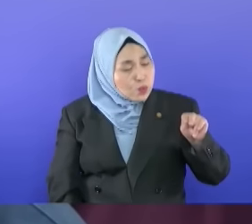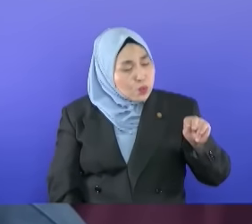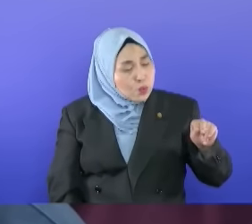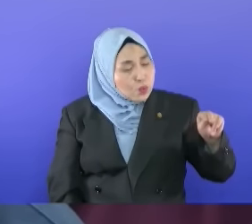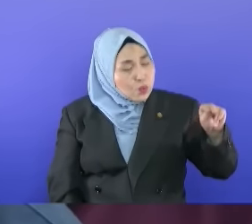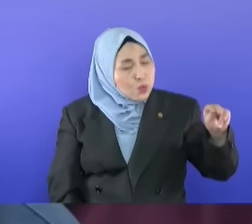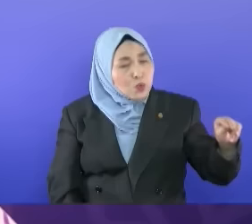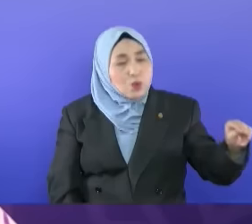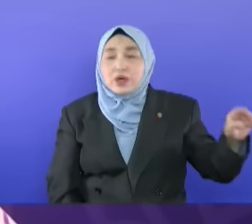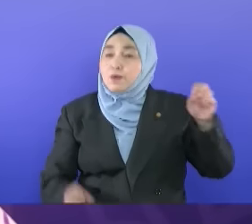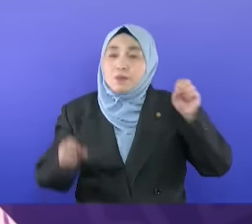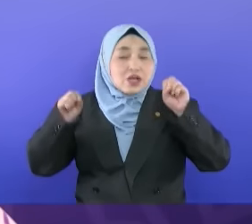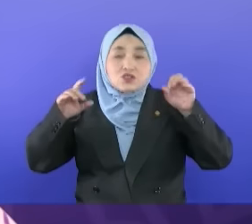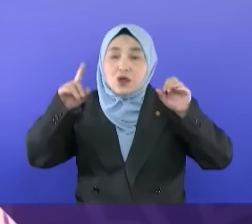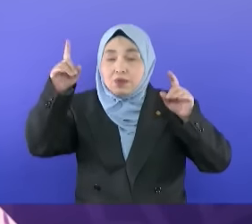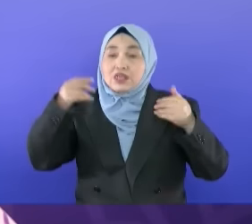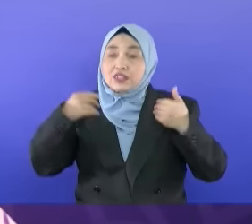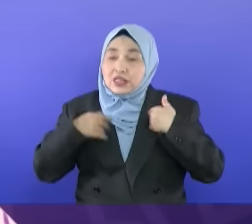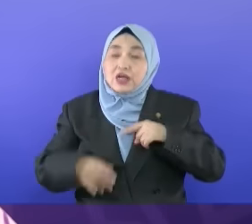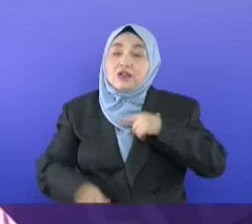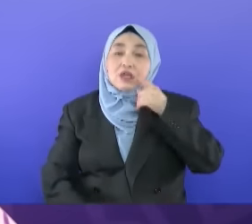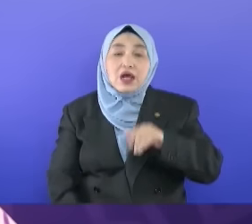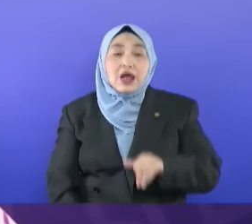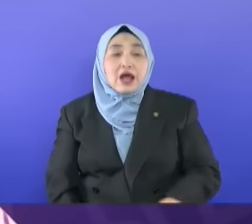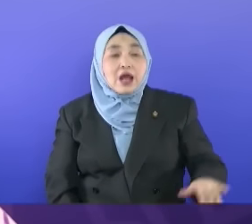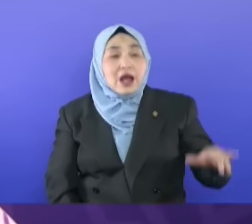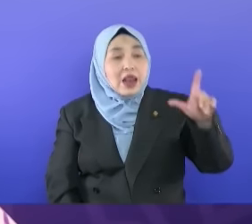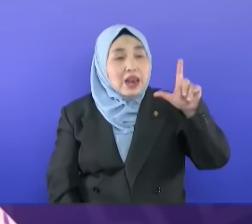Masya Allah ada yang sering